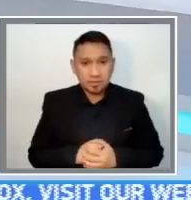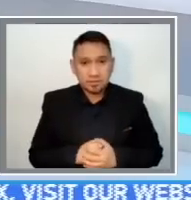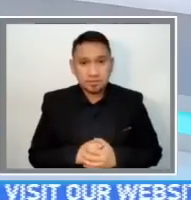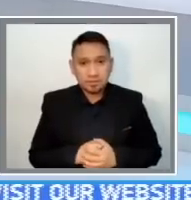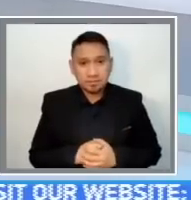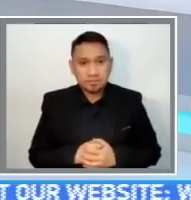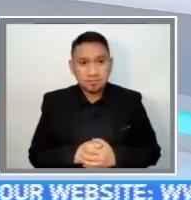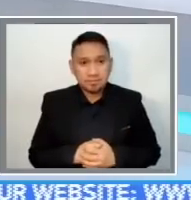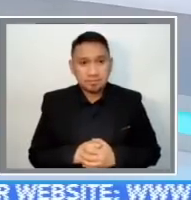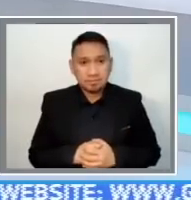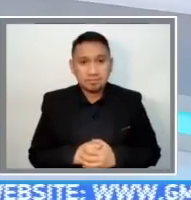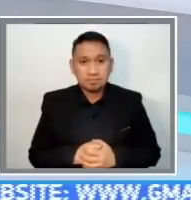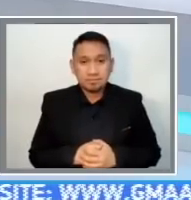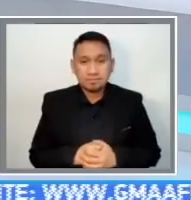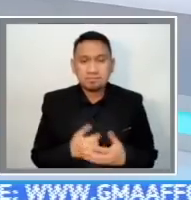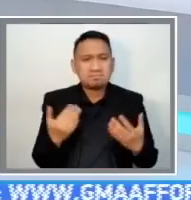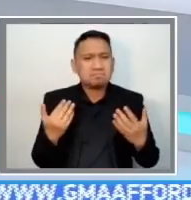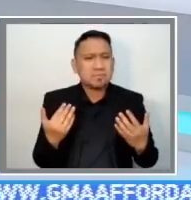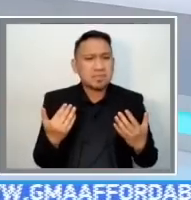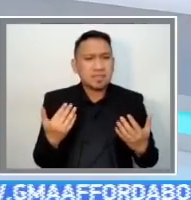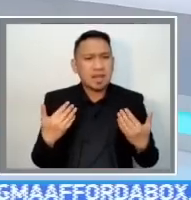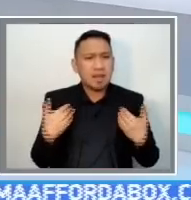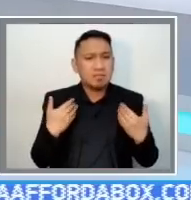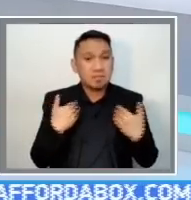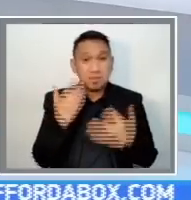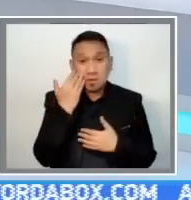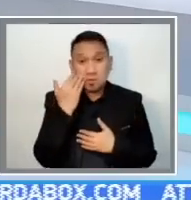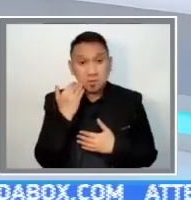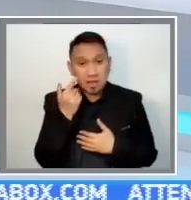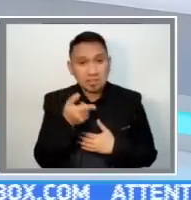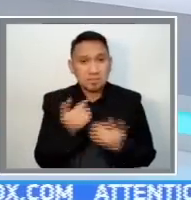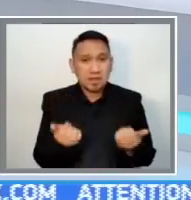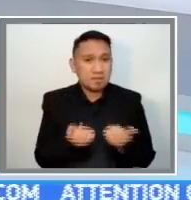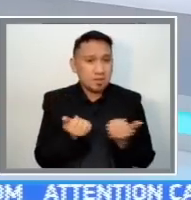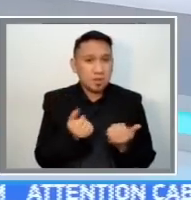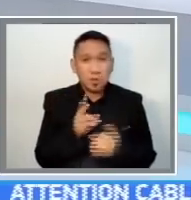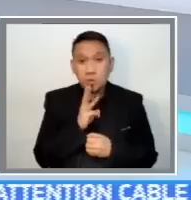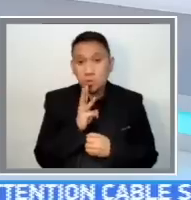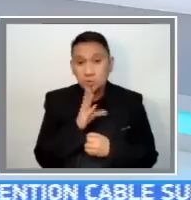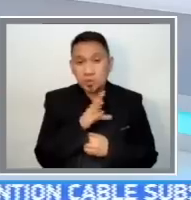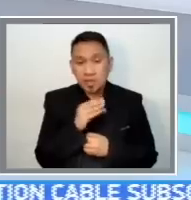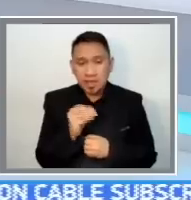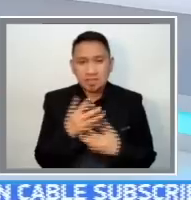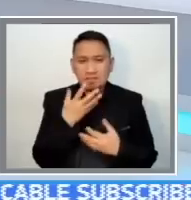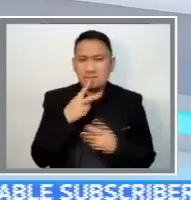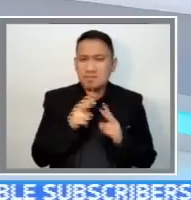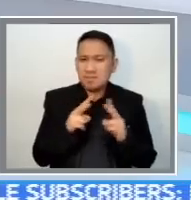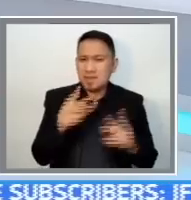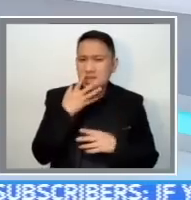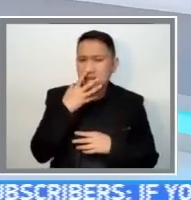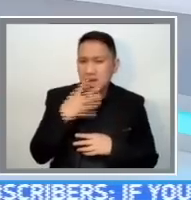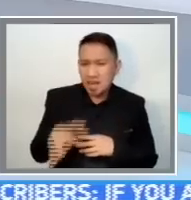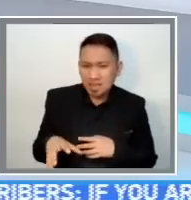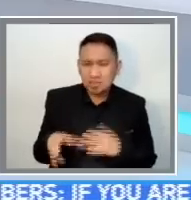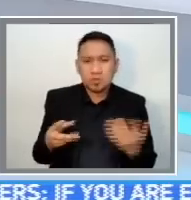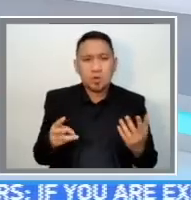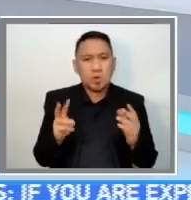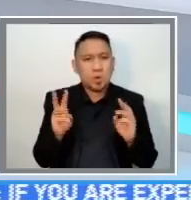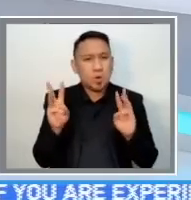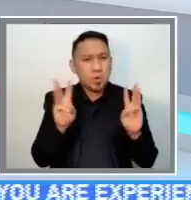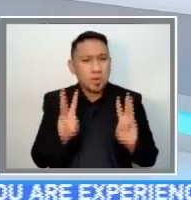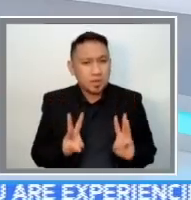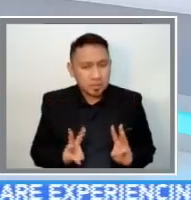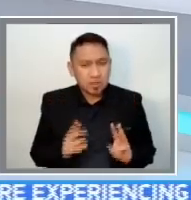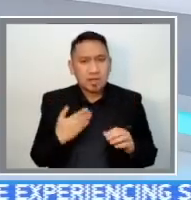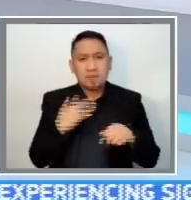1. Sa gitna ng nagbabantang kakulangan ng supply ng tubig at tumitinding init ng panahon, nagbabala muli sa publiko